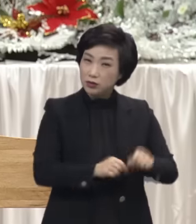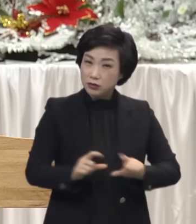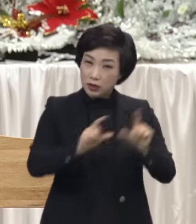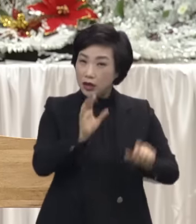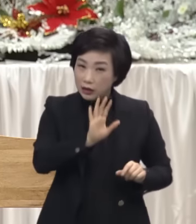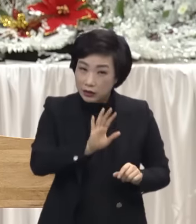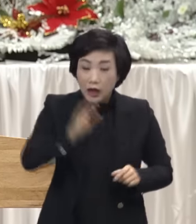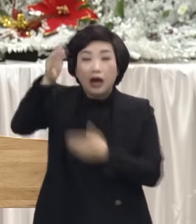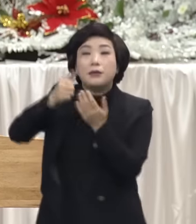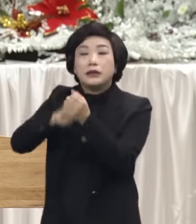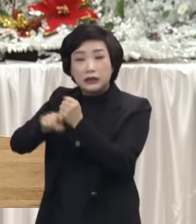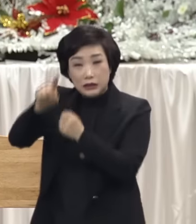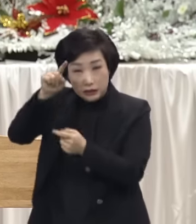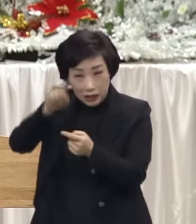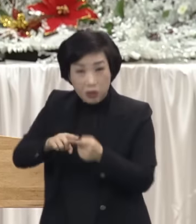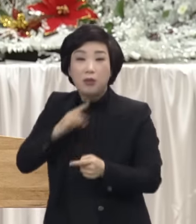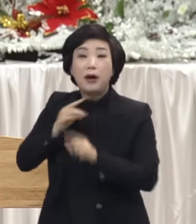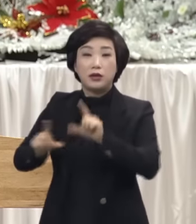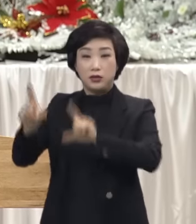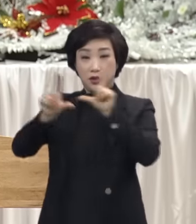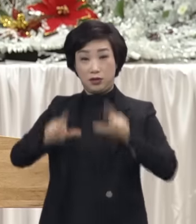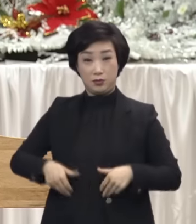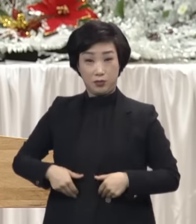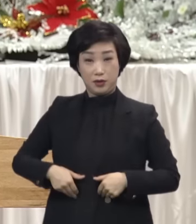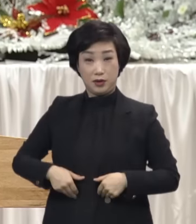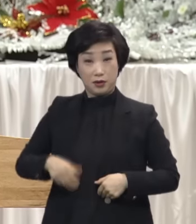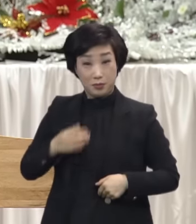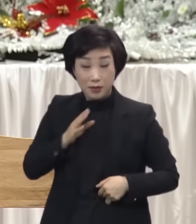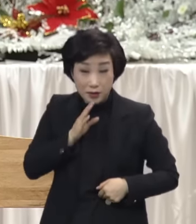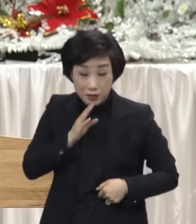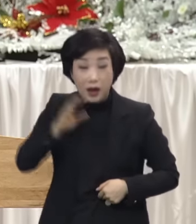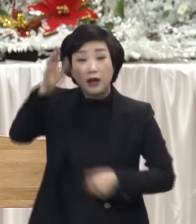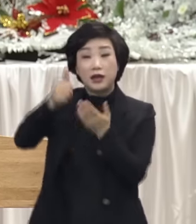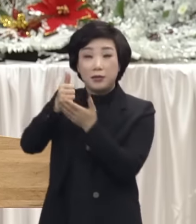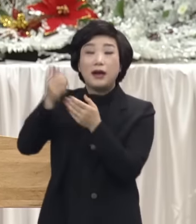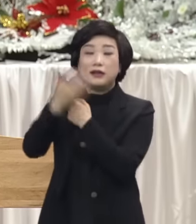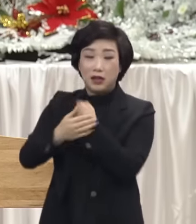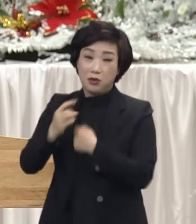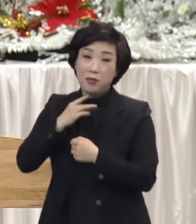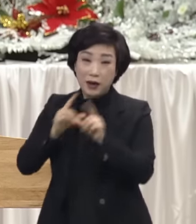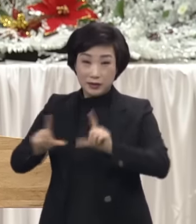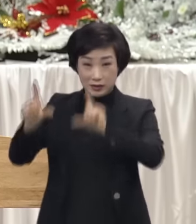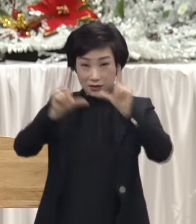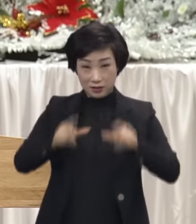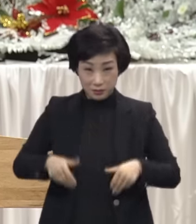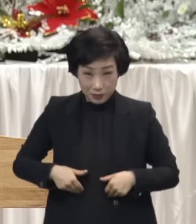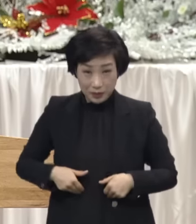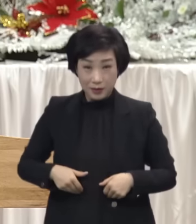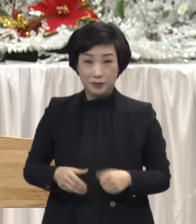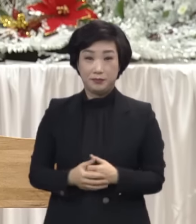하나님의 뜻대로만 살아야 되며 하나님의 은혜로만 살아야 한다.